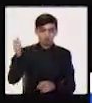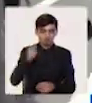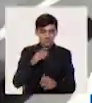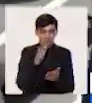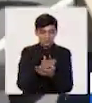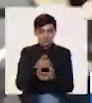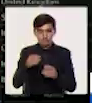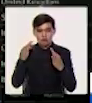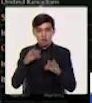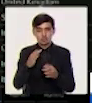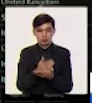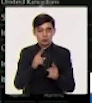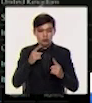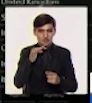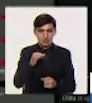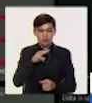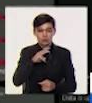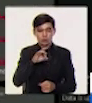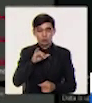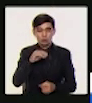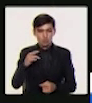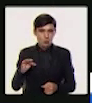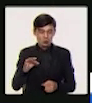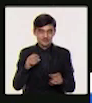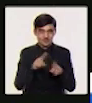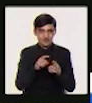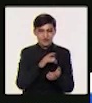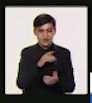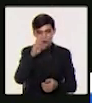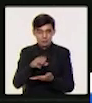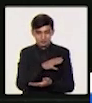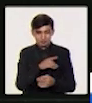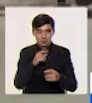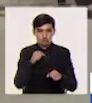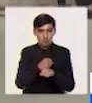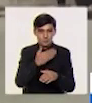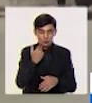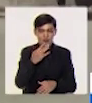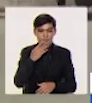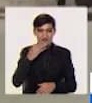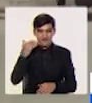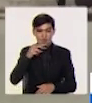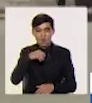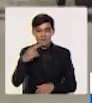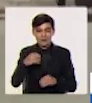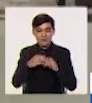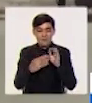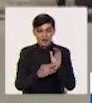рұқсат беріліп отырғанын айтты. Трюдо қос мемлекеттің тауар айналымы тоқтамайтынын, ақшта COVID-19